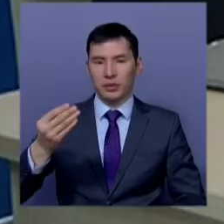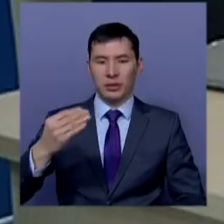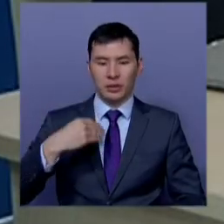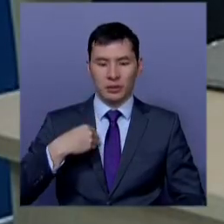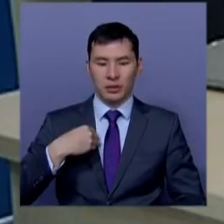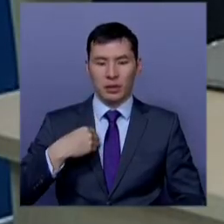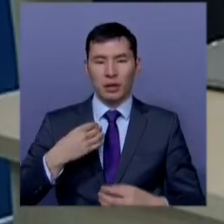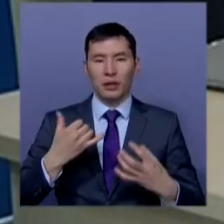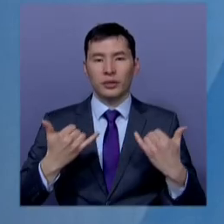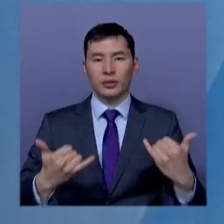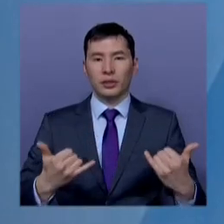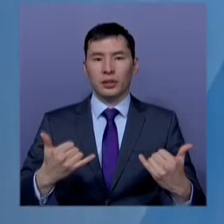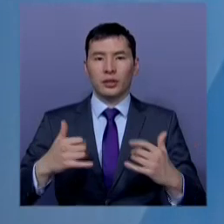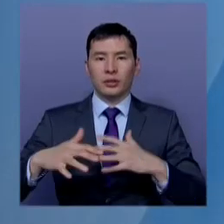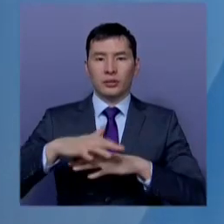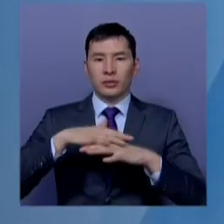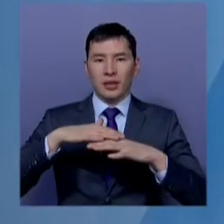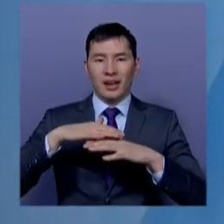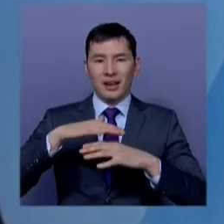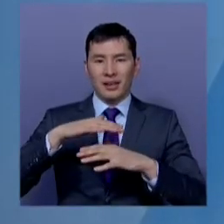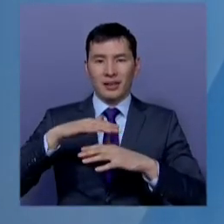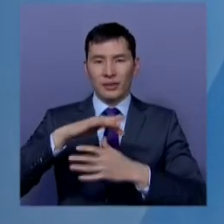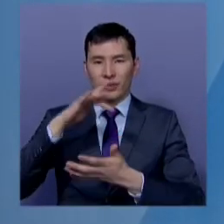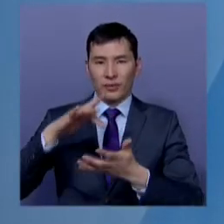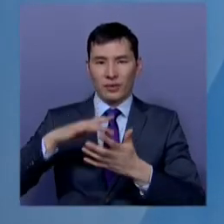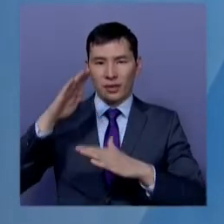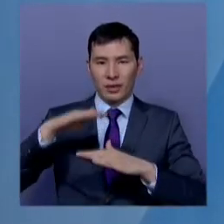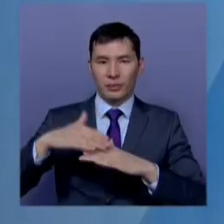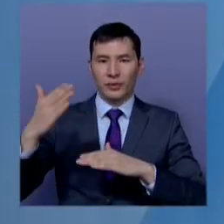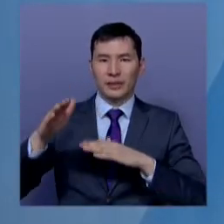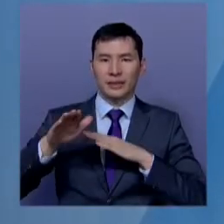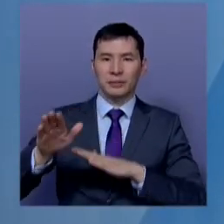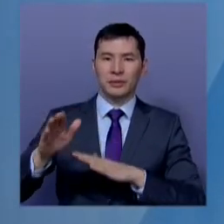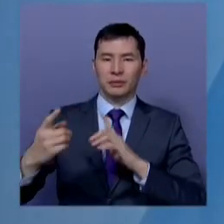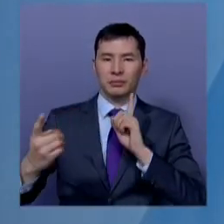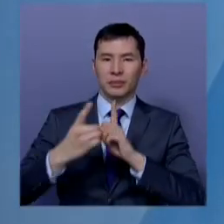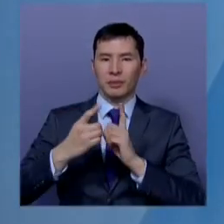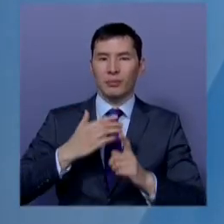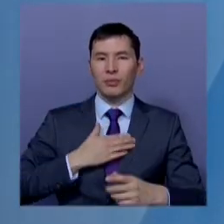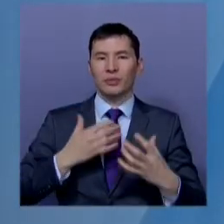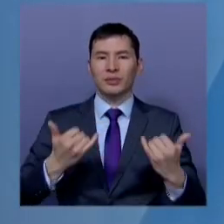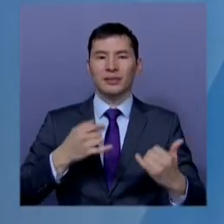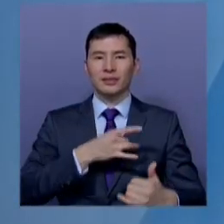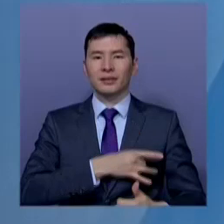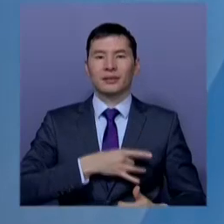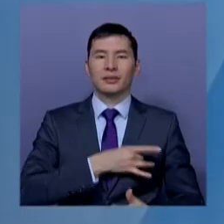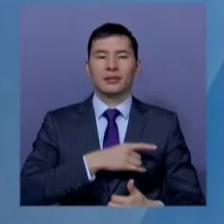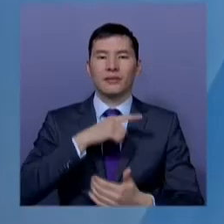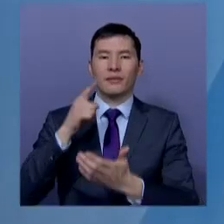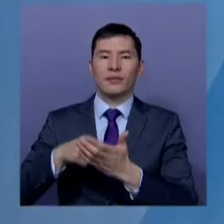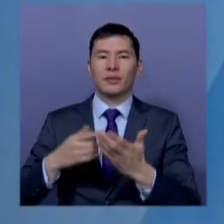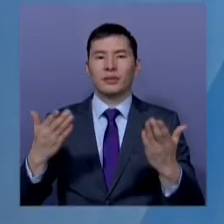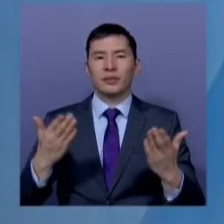А енді қазір қала әкімінің орынбасарларына өзімнің тиісті және халықтың